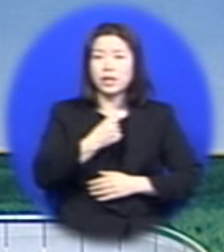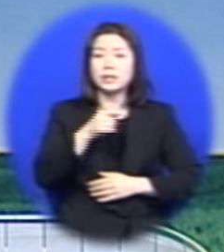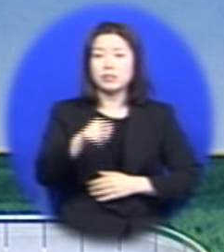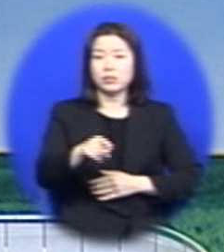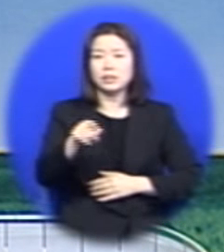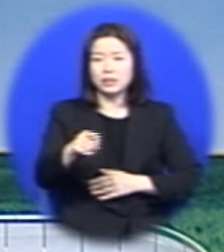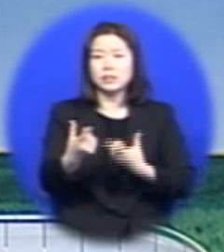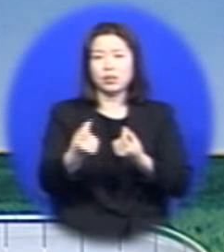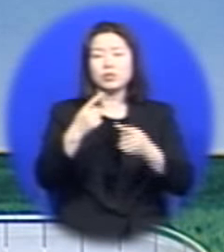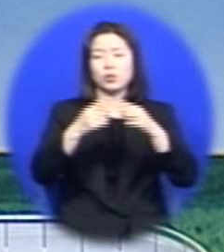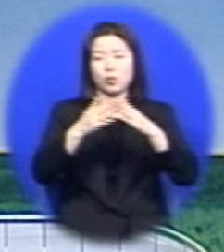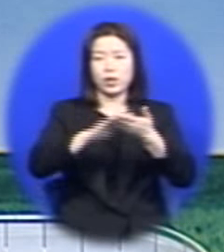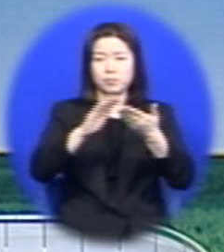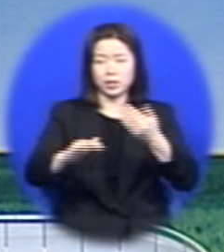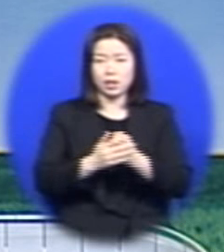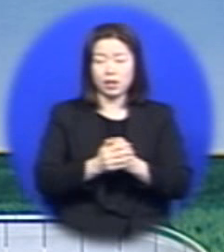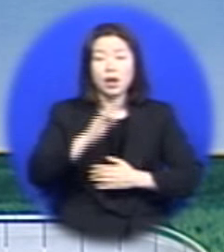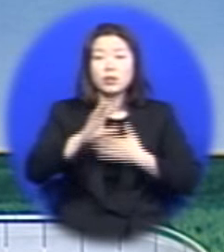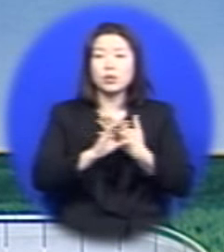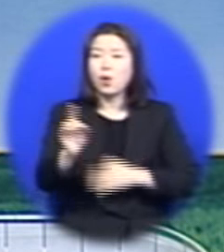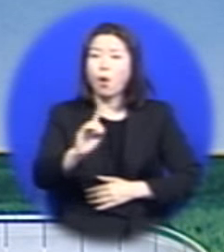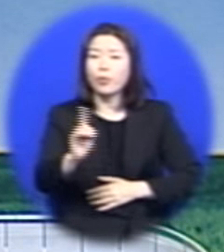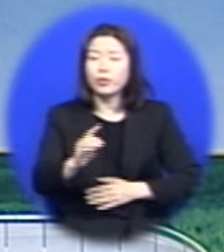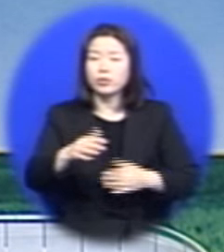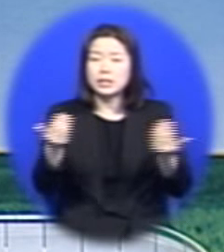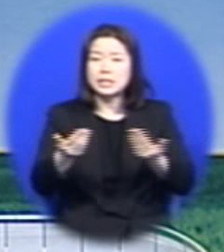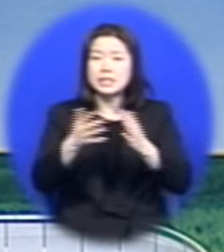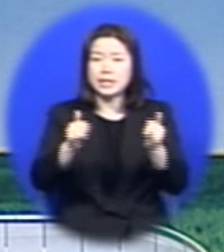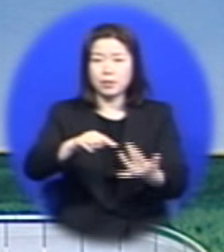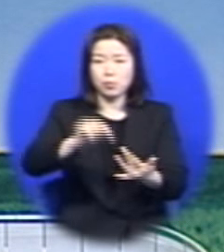교회예요. 그러면 어떤 일꾼을 뽑아야죠?